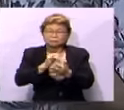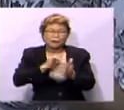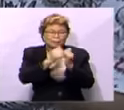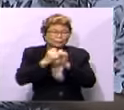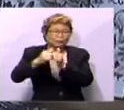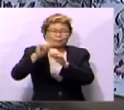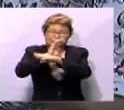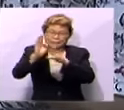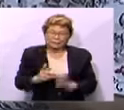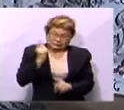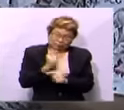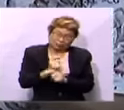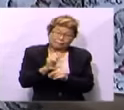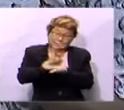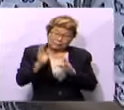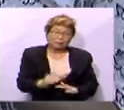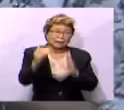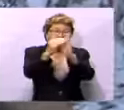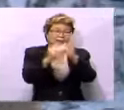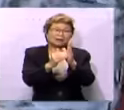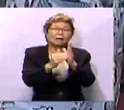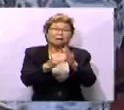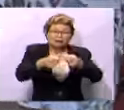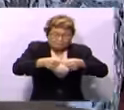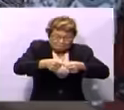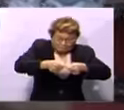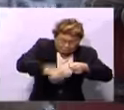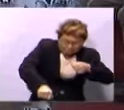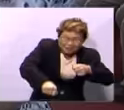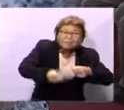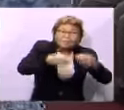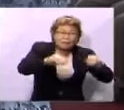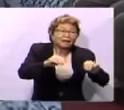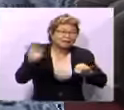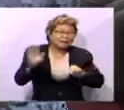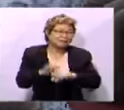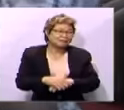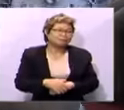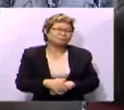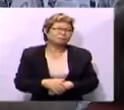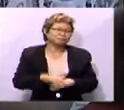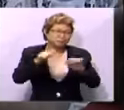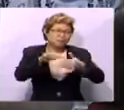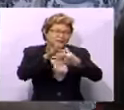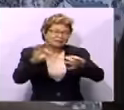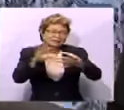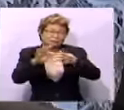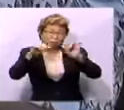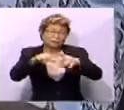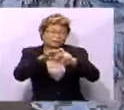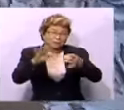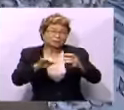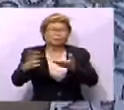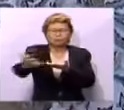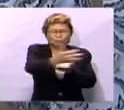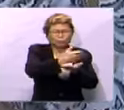salah seorang peniaga tetap pada acara Flea Market dan juga Collector Speak kali ini ialah Encik Azlan. Encik Azlan, boleh ceritakan kenapa